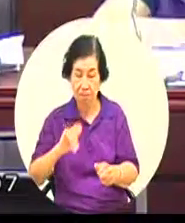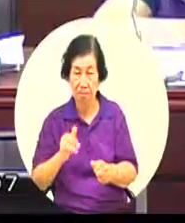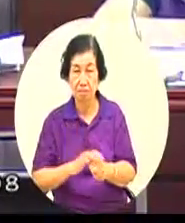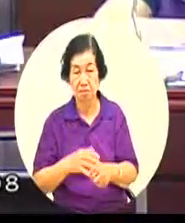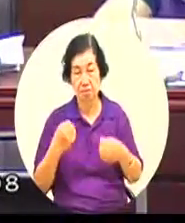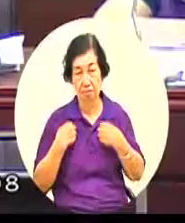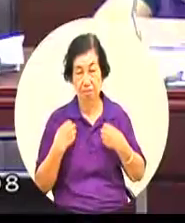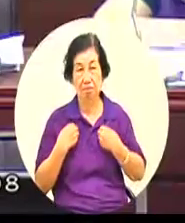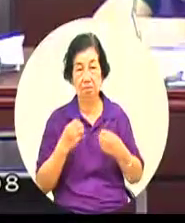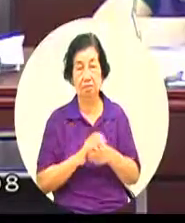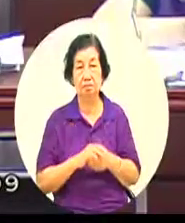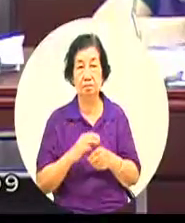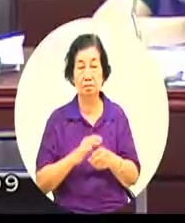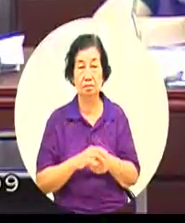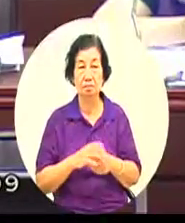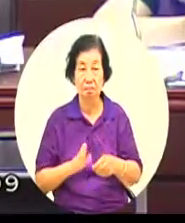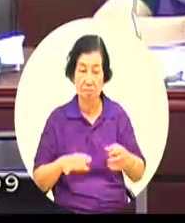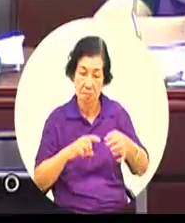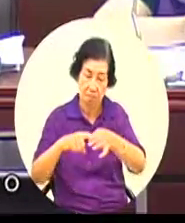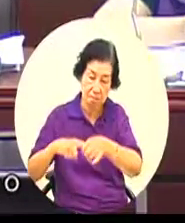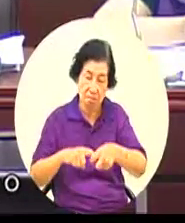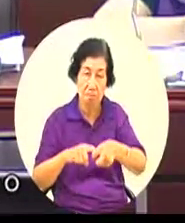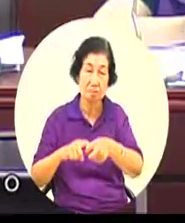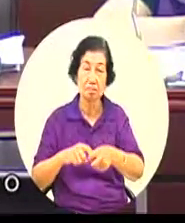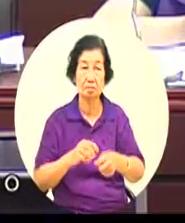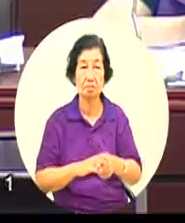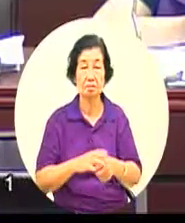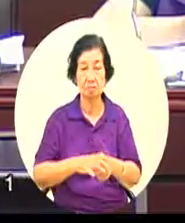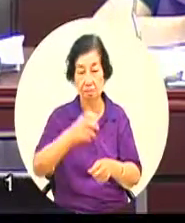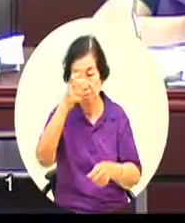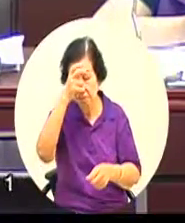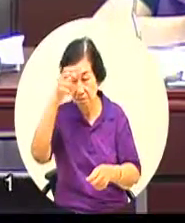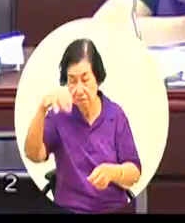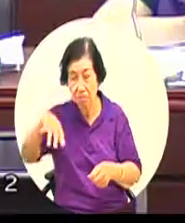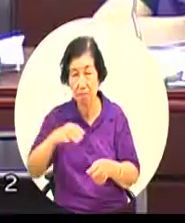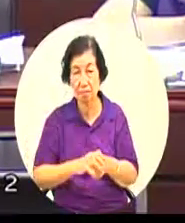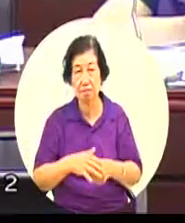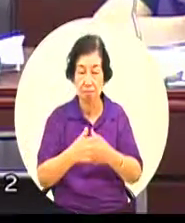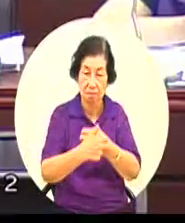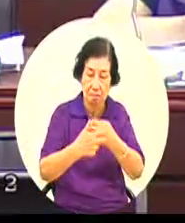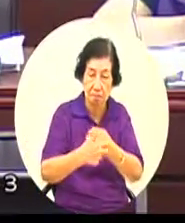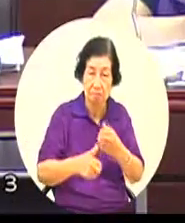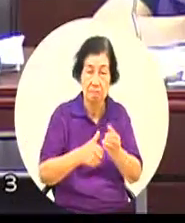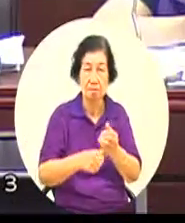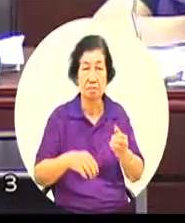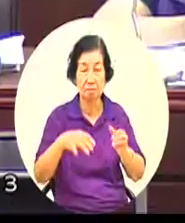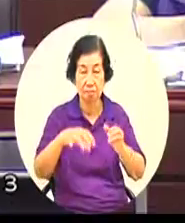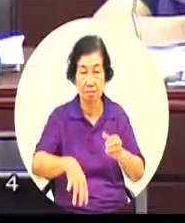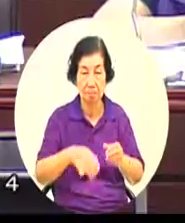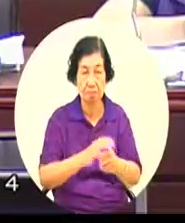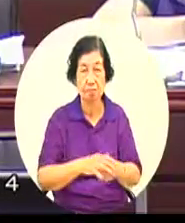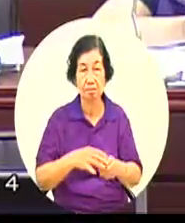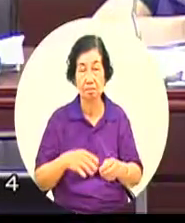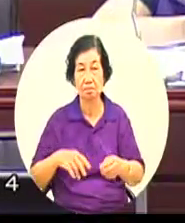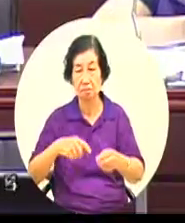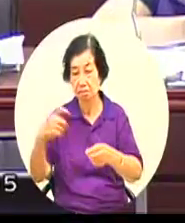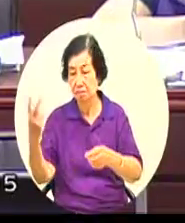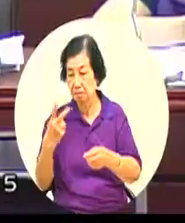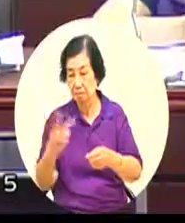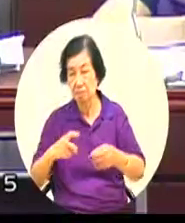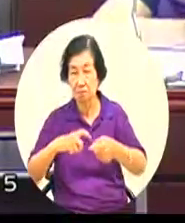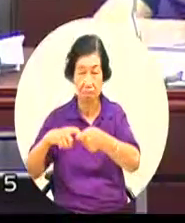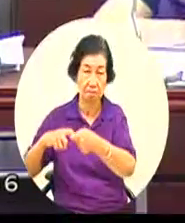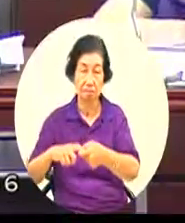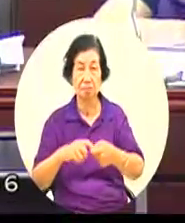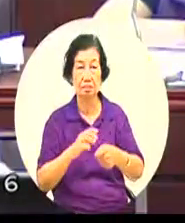那整体的联合来讲，我们必须要跟警察局、卫生局联合。所以我们在源头的这个部分呢，透过